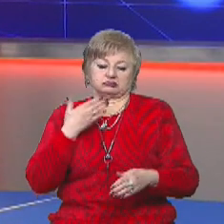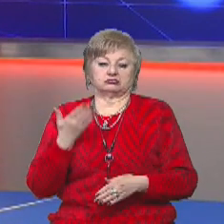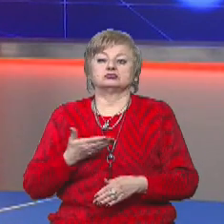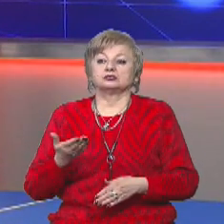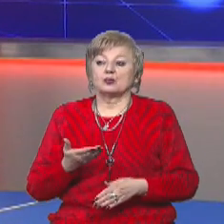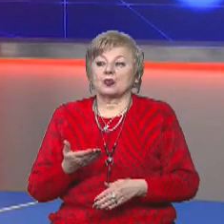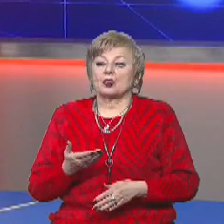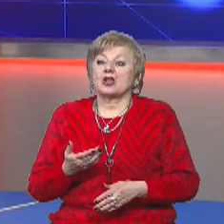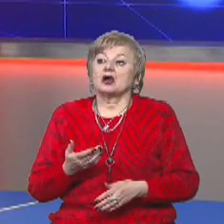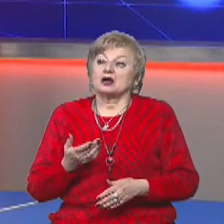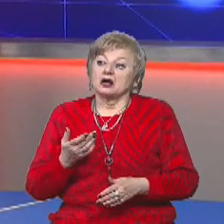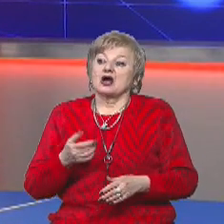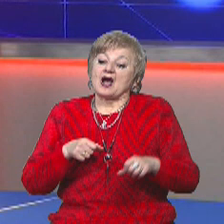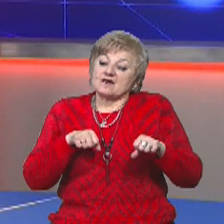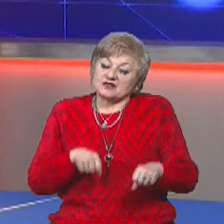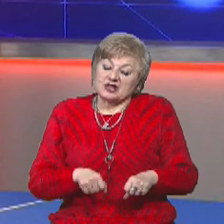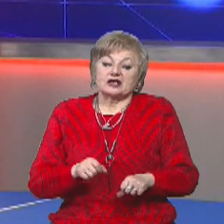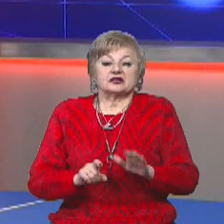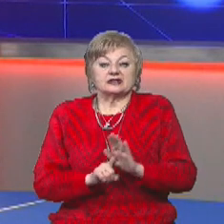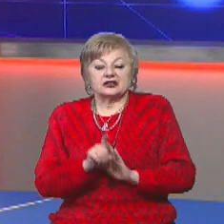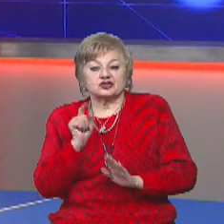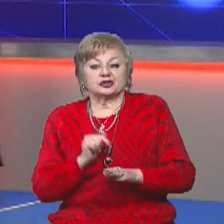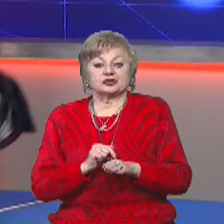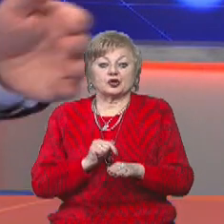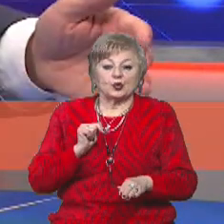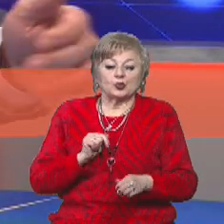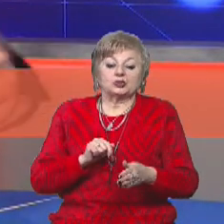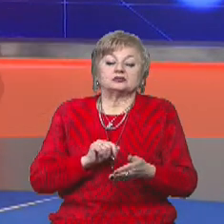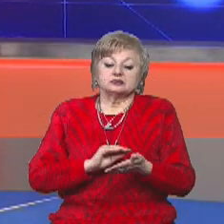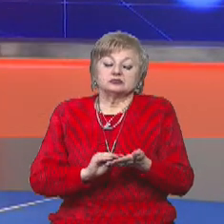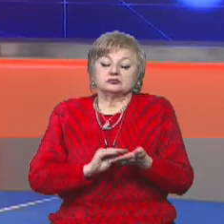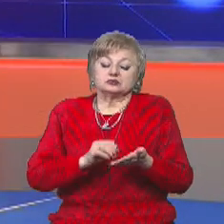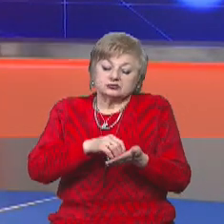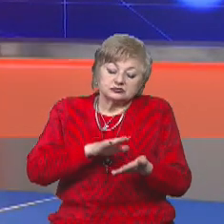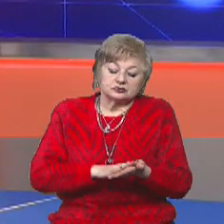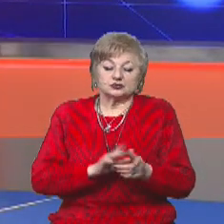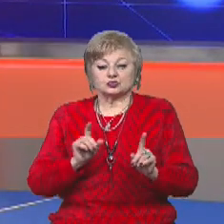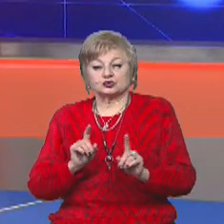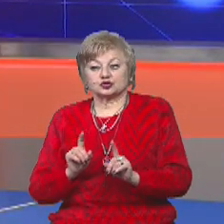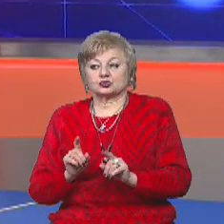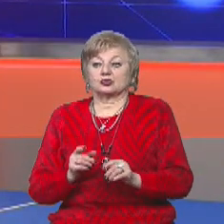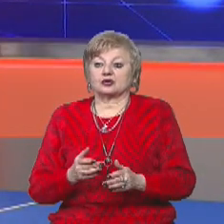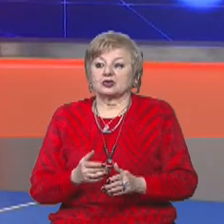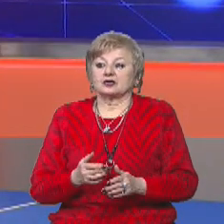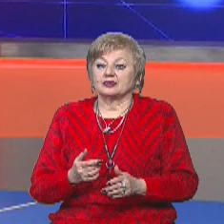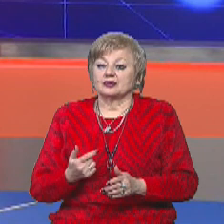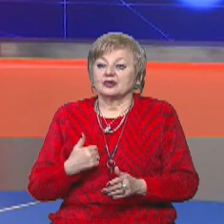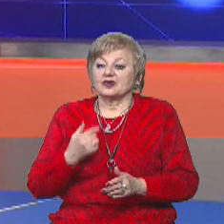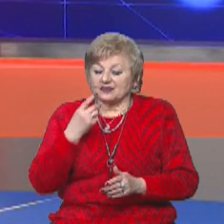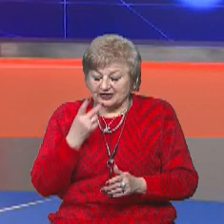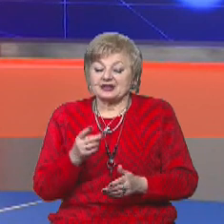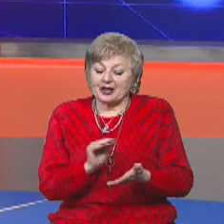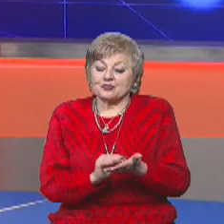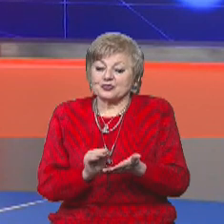згідно Конституції, то влада буде починати реагувати, там, писати запити, якісь там щось, заяви якісь робити, ну, і так далі. Вже ж почалось.